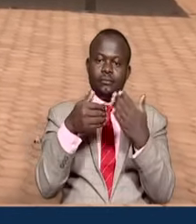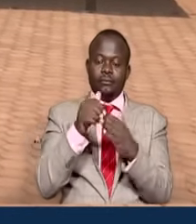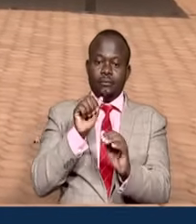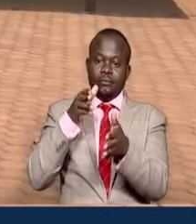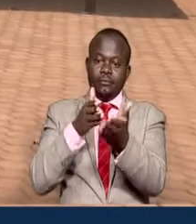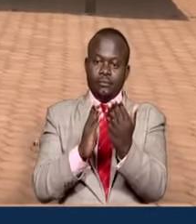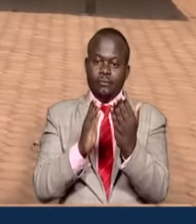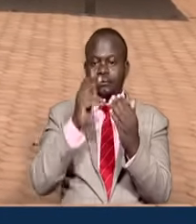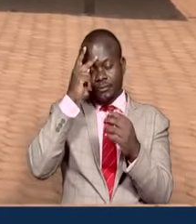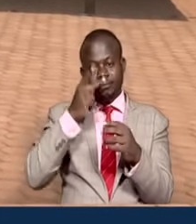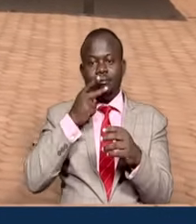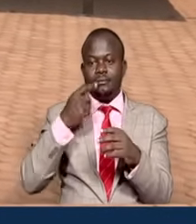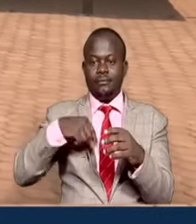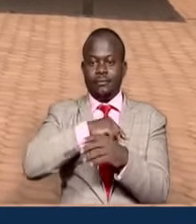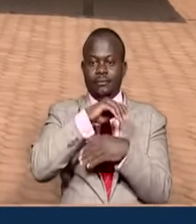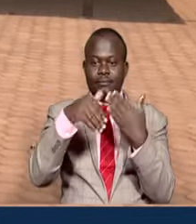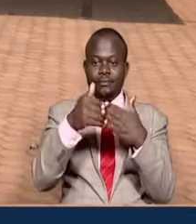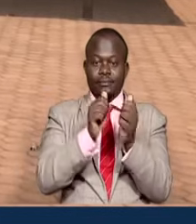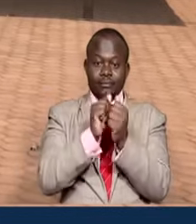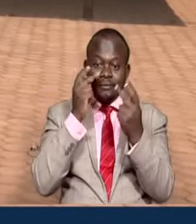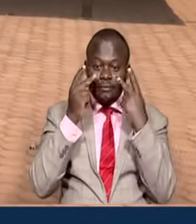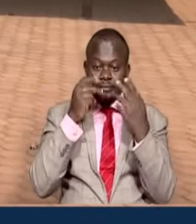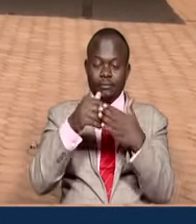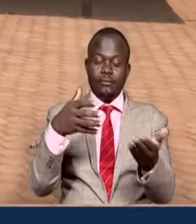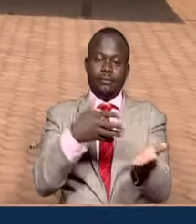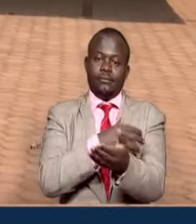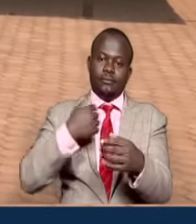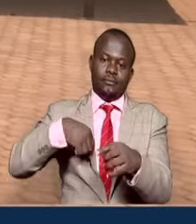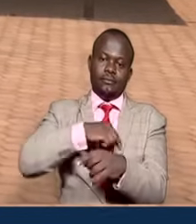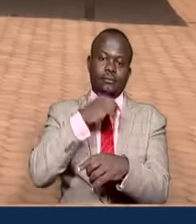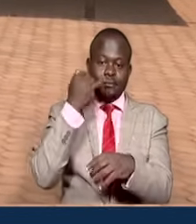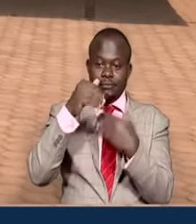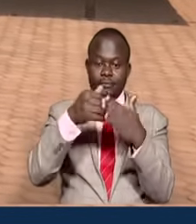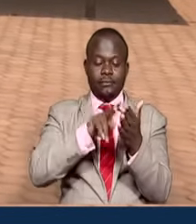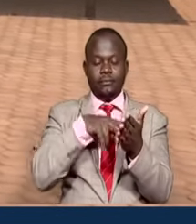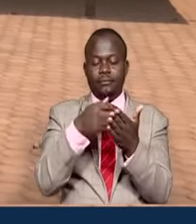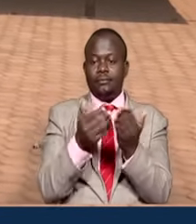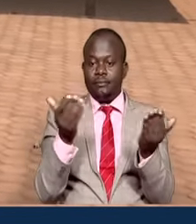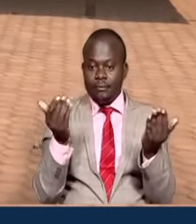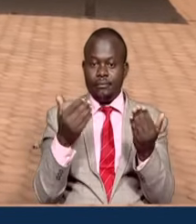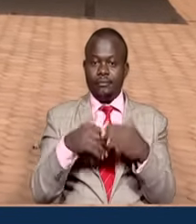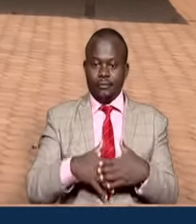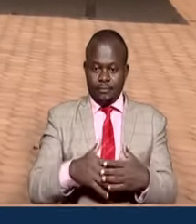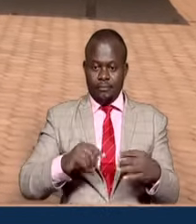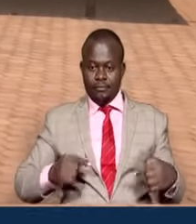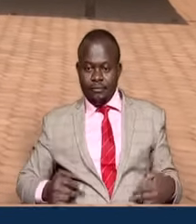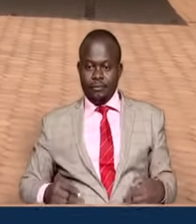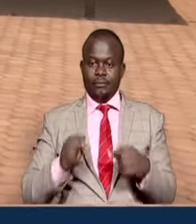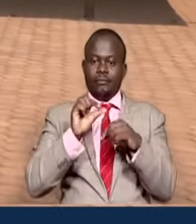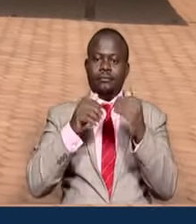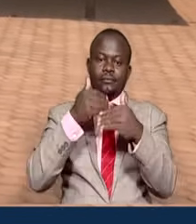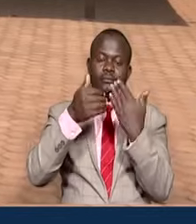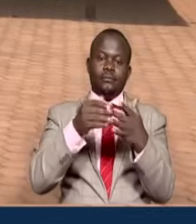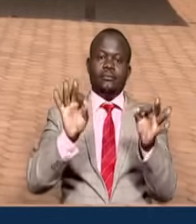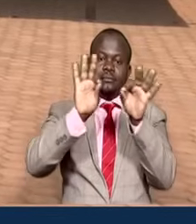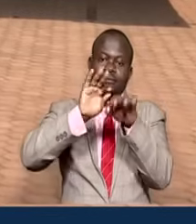twakurikiranye umubyeyi bikaba ngombwa ko tubonye twebwe ku bushobozi bwacu byananiranye, yenda yagize nk'ibise bike, bikaba ngombwa ko